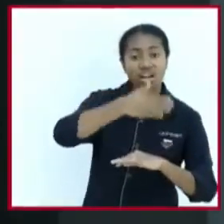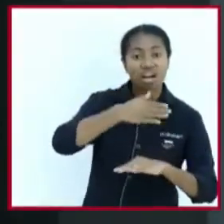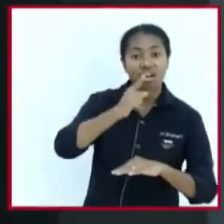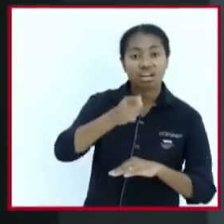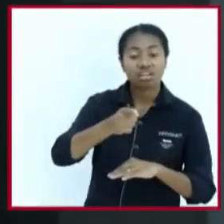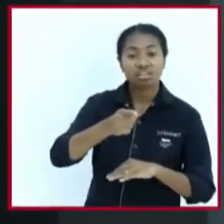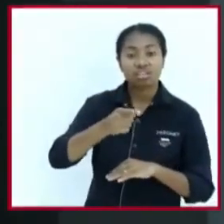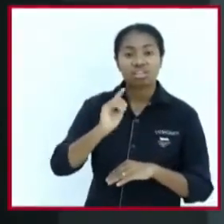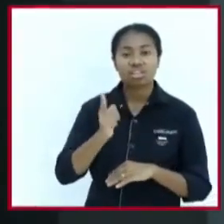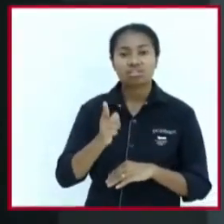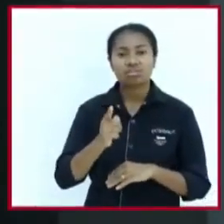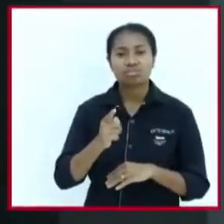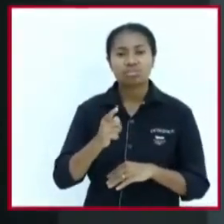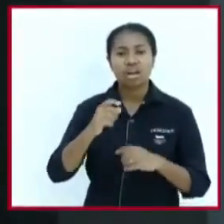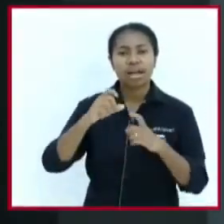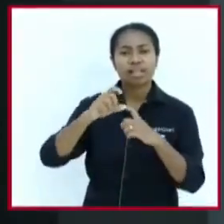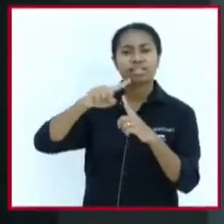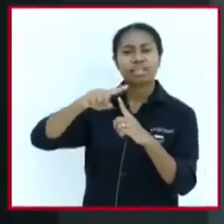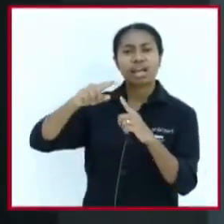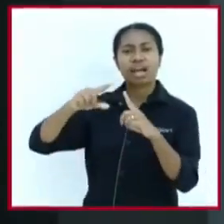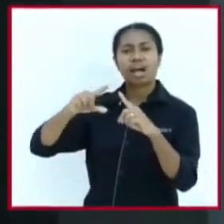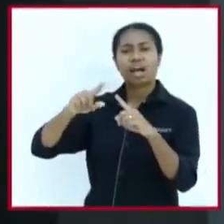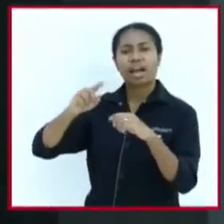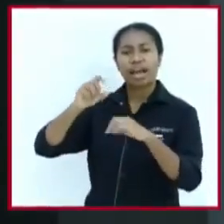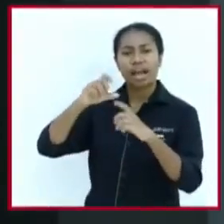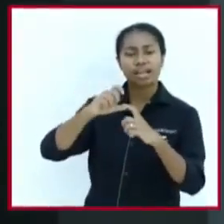teh atuh Jadi pengobati masjid